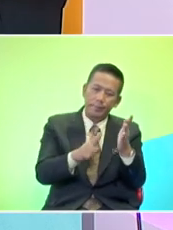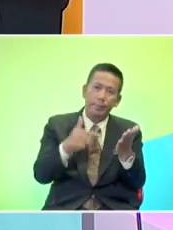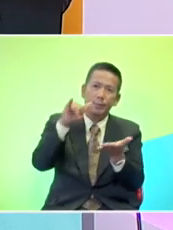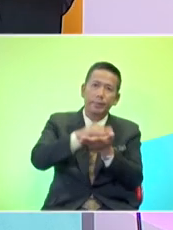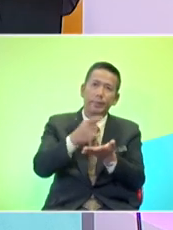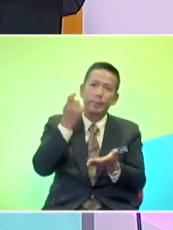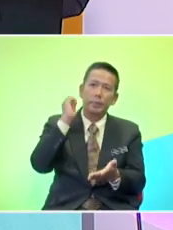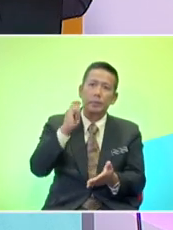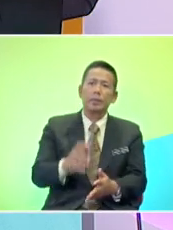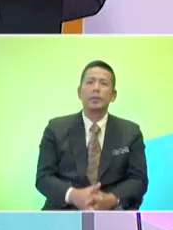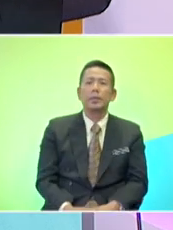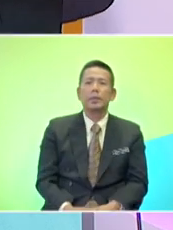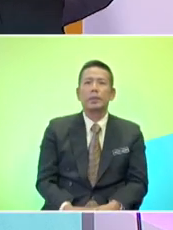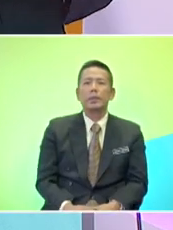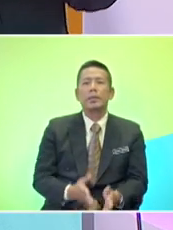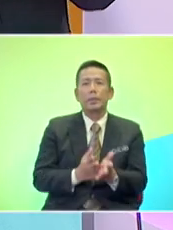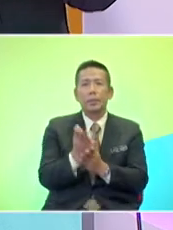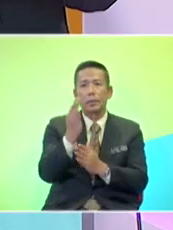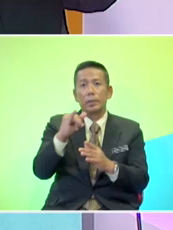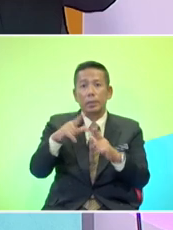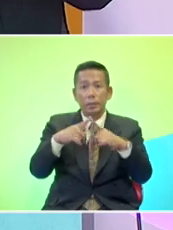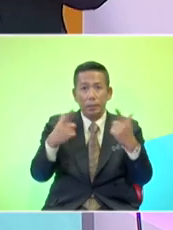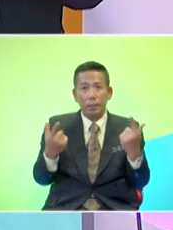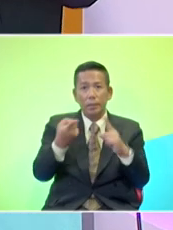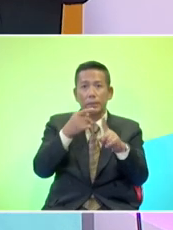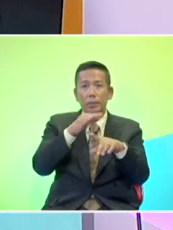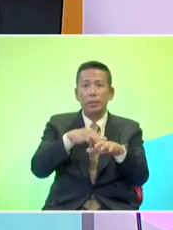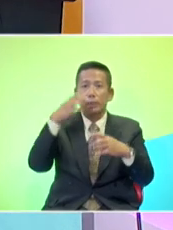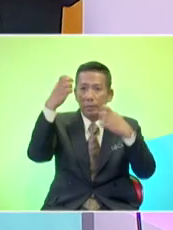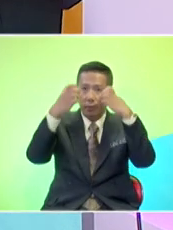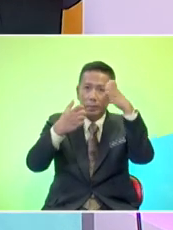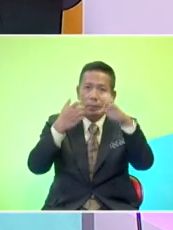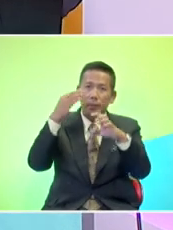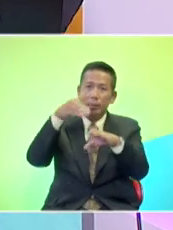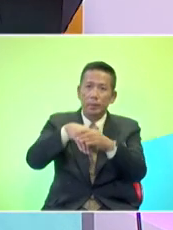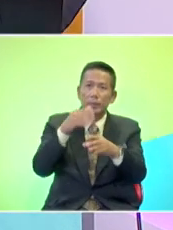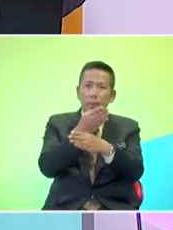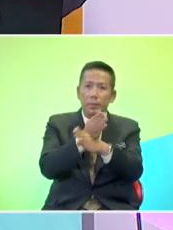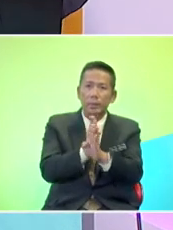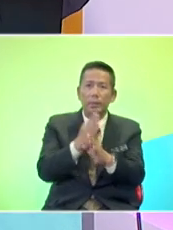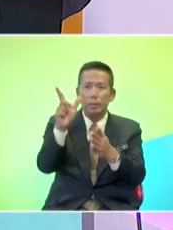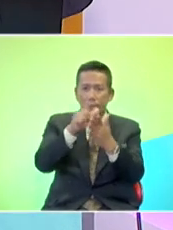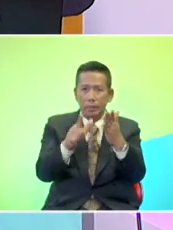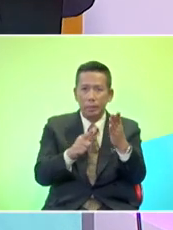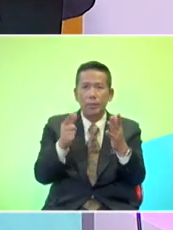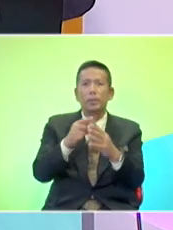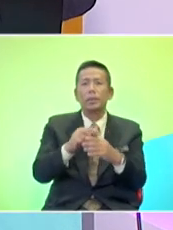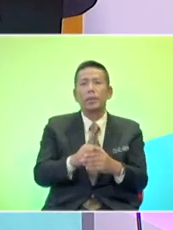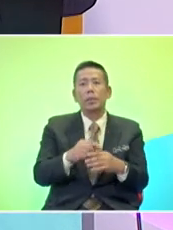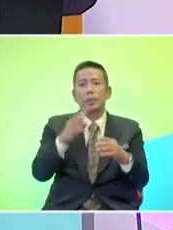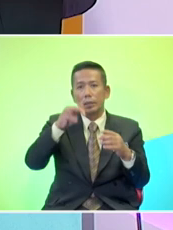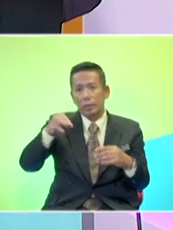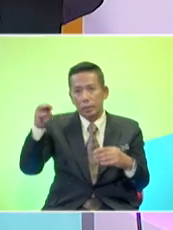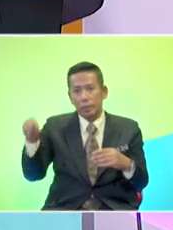itu tadi oke seterusnya selain daripada eksplorasi dalam bentuk menghasilkan motif murid juga boleh mengeksplorasi